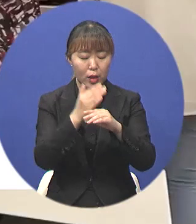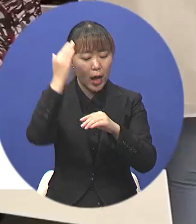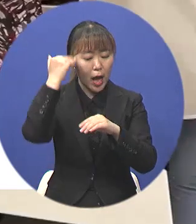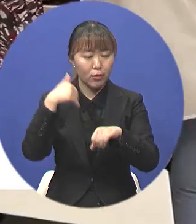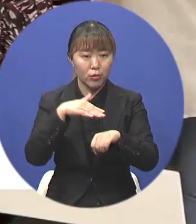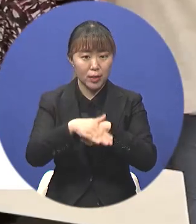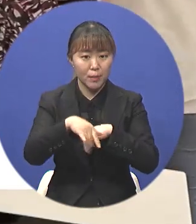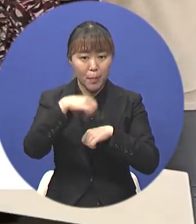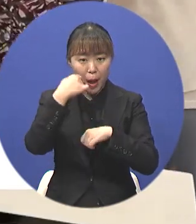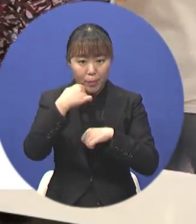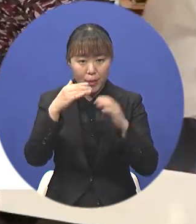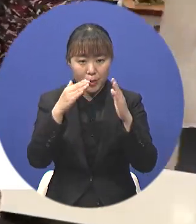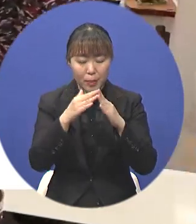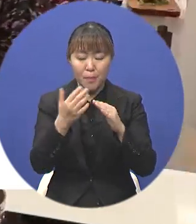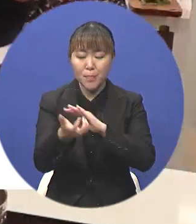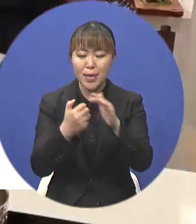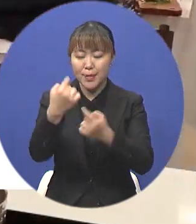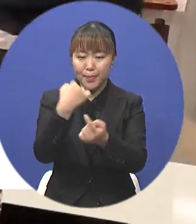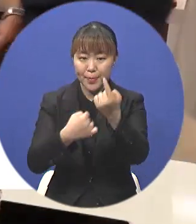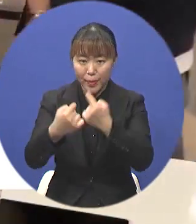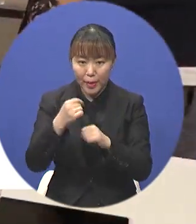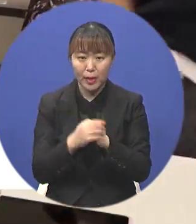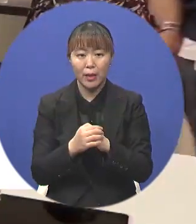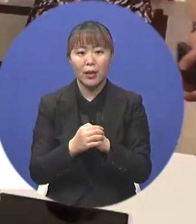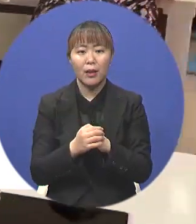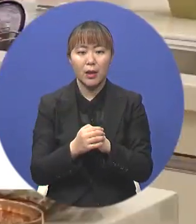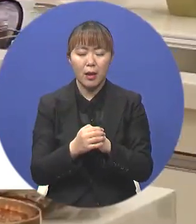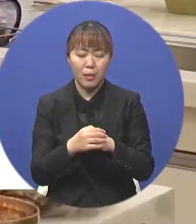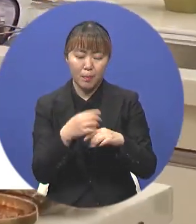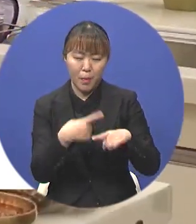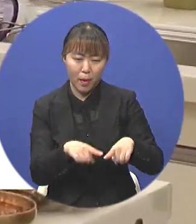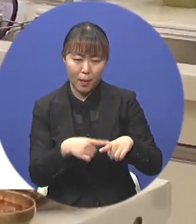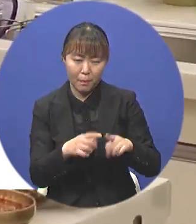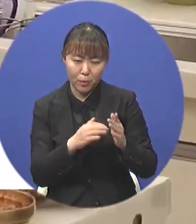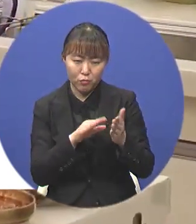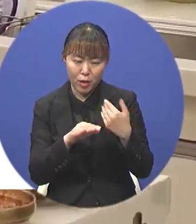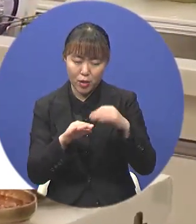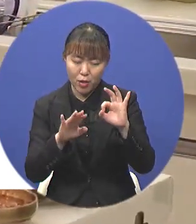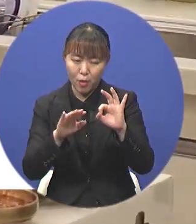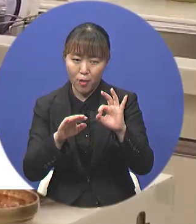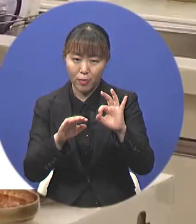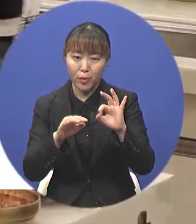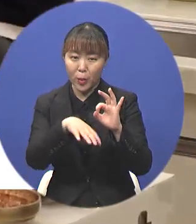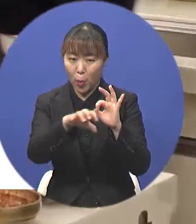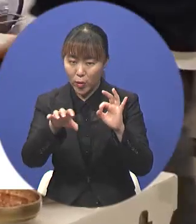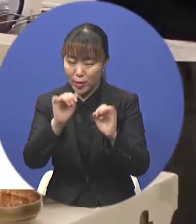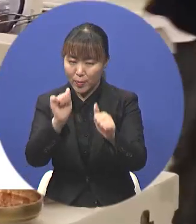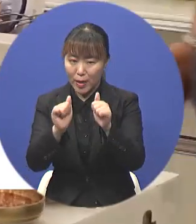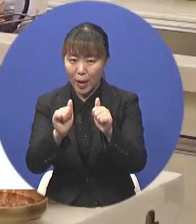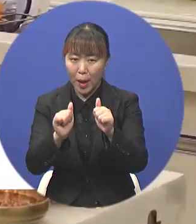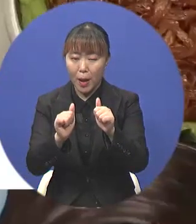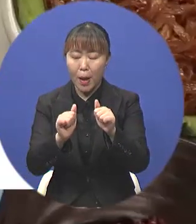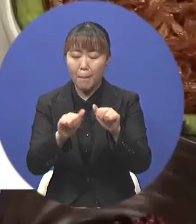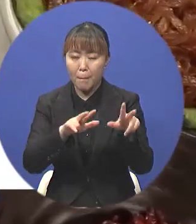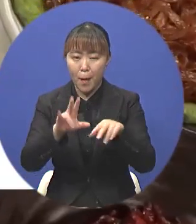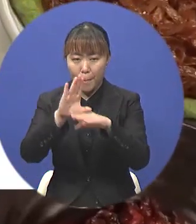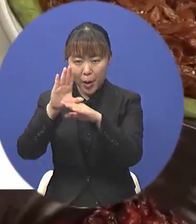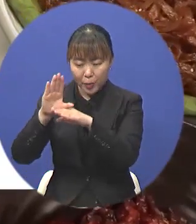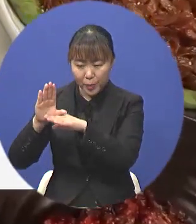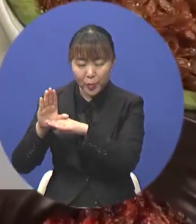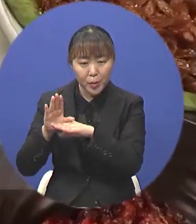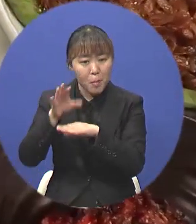한정식집을 대상으로 사전 신청을 받았고 암행평가를 통해 선정된 10곳의 경영 모습을 실시간 방송을 통해